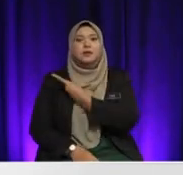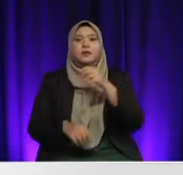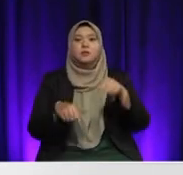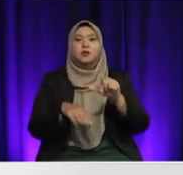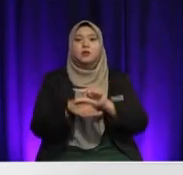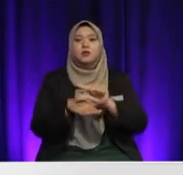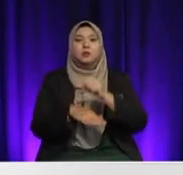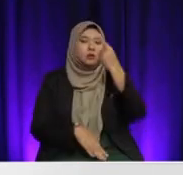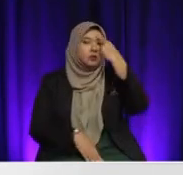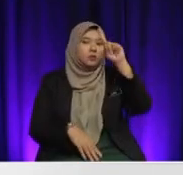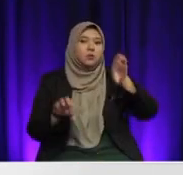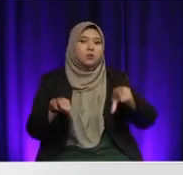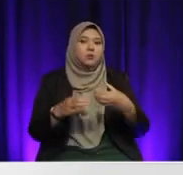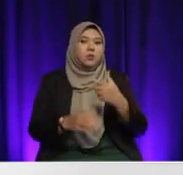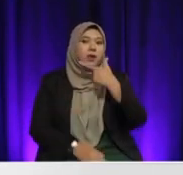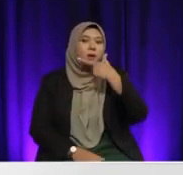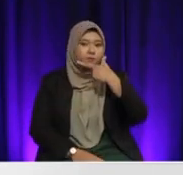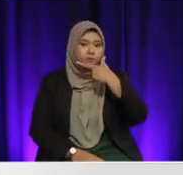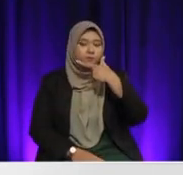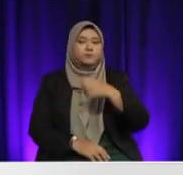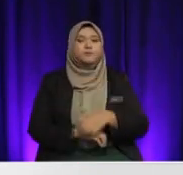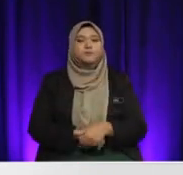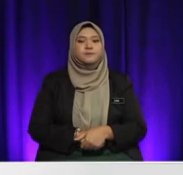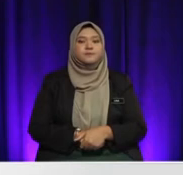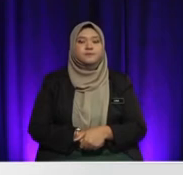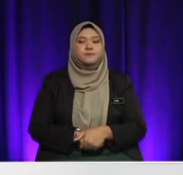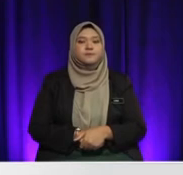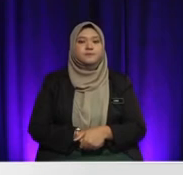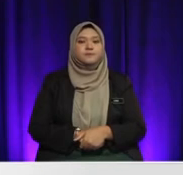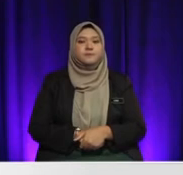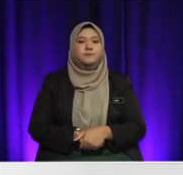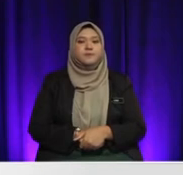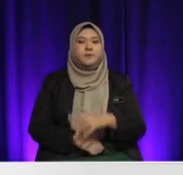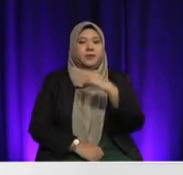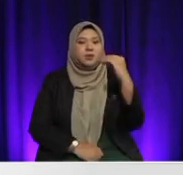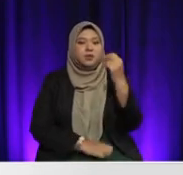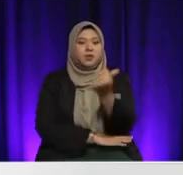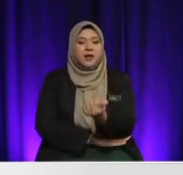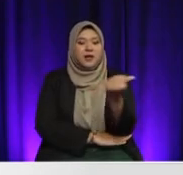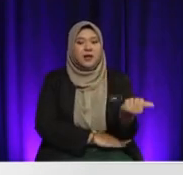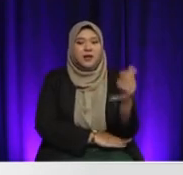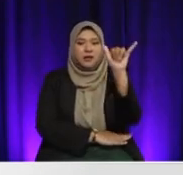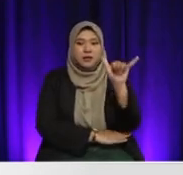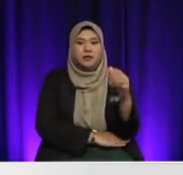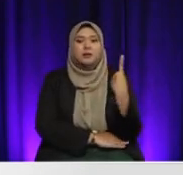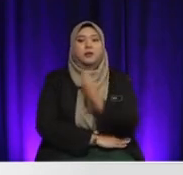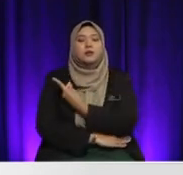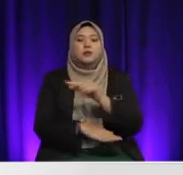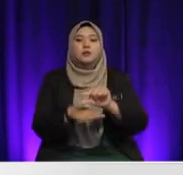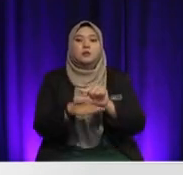yang sebelah atas ni, alamak, saya tersilap aja. Mangkuk sudu penimbang digital. Mangkuk sudu dan penimbang digital ni,